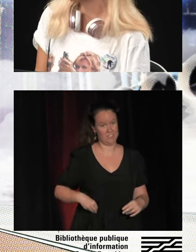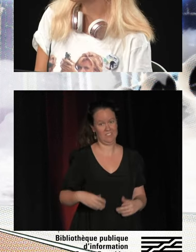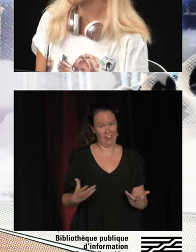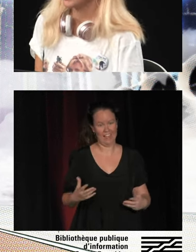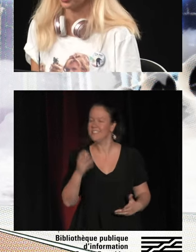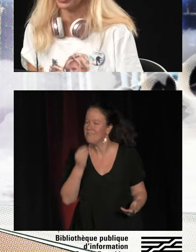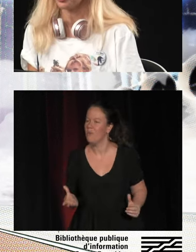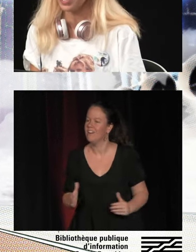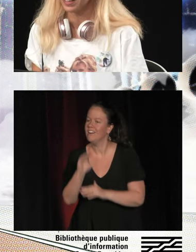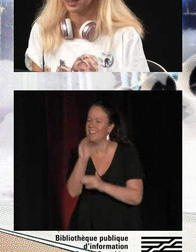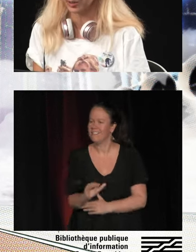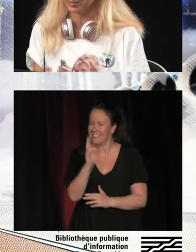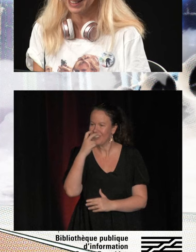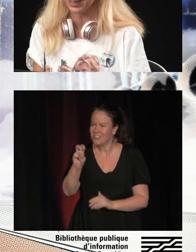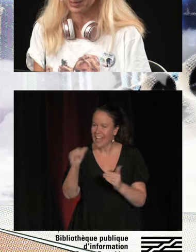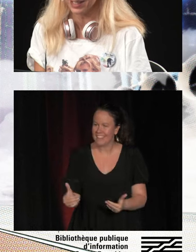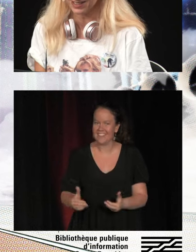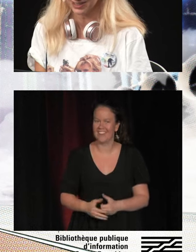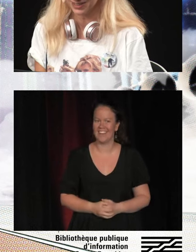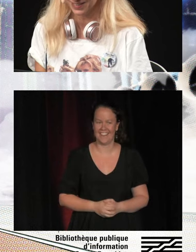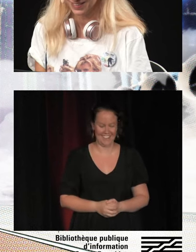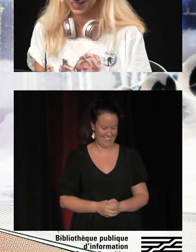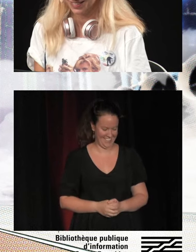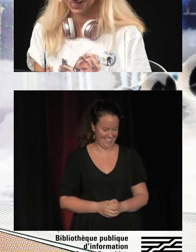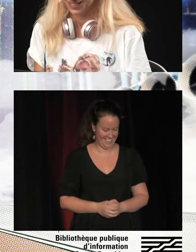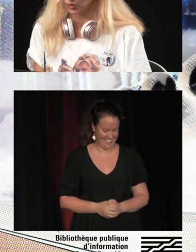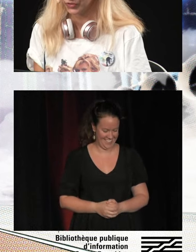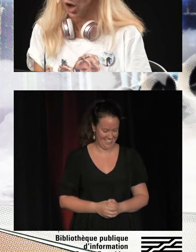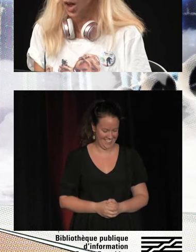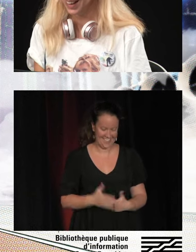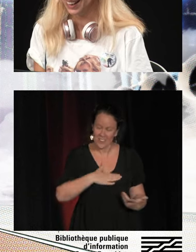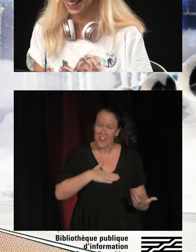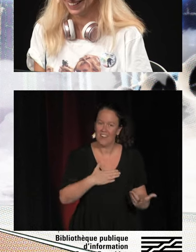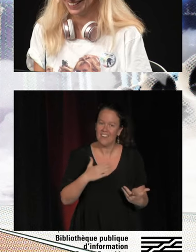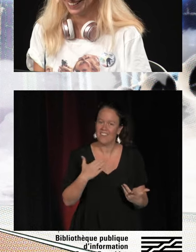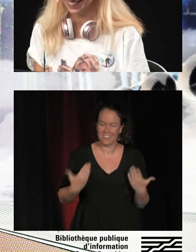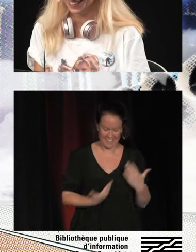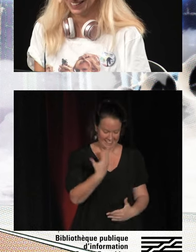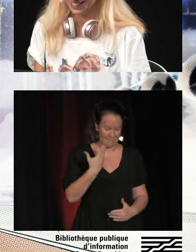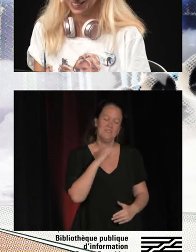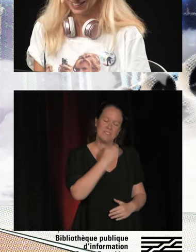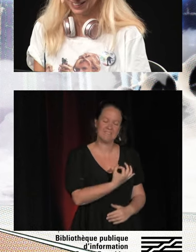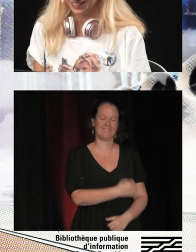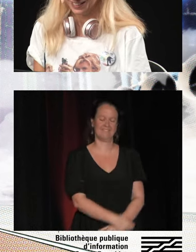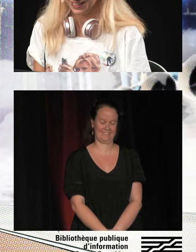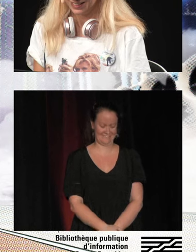Ça va, le comité de protection des Yoshi, là, dans le public ? Vous êtes content ?